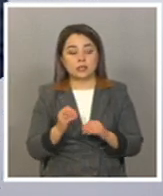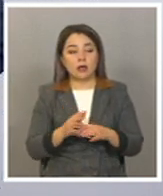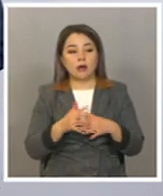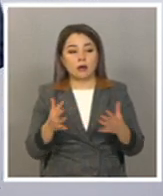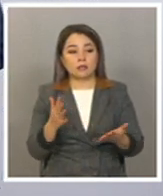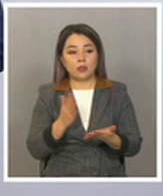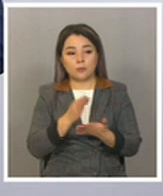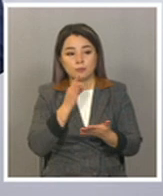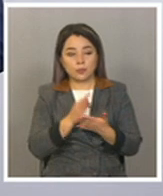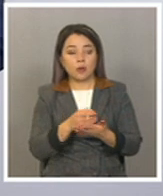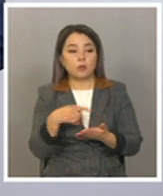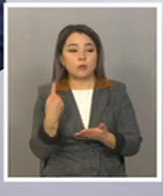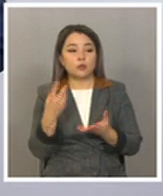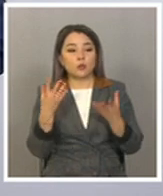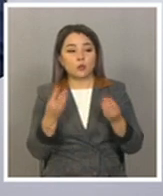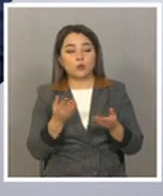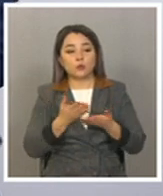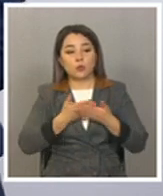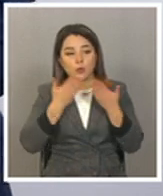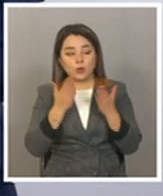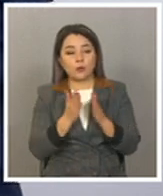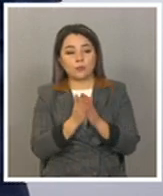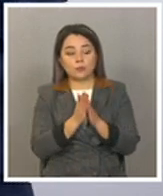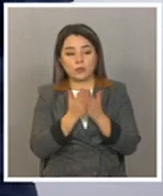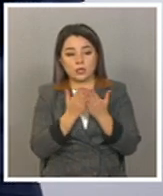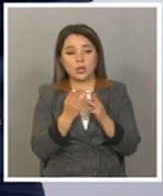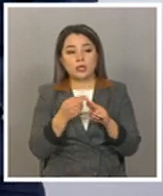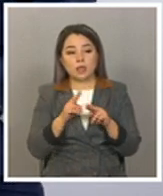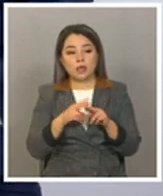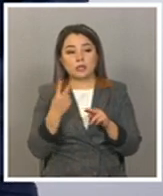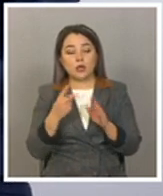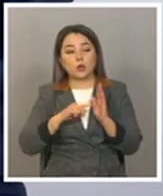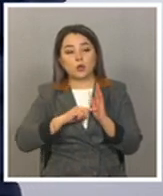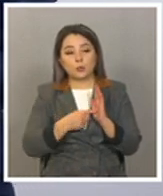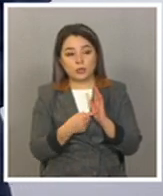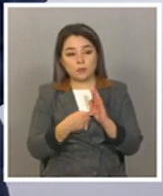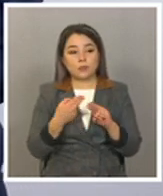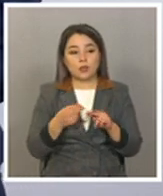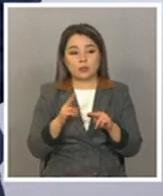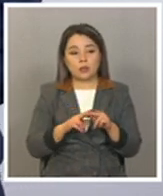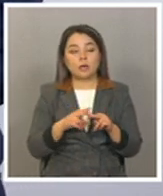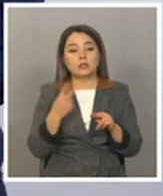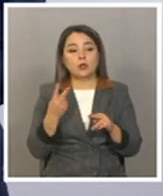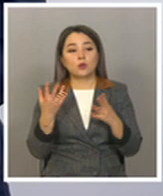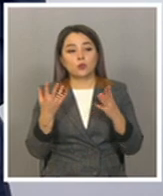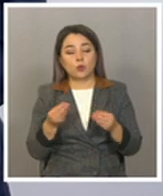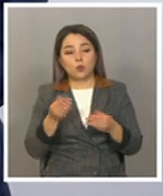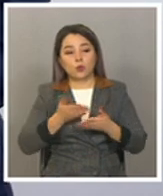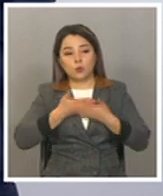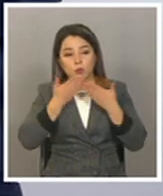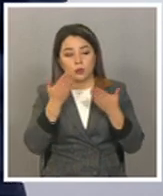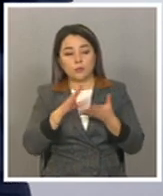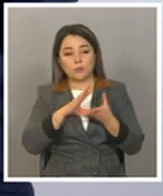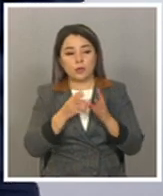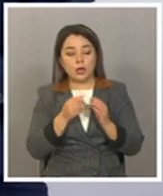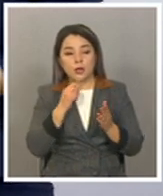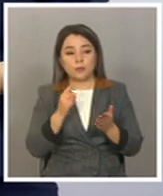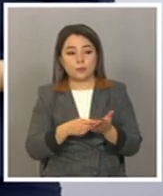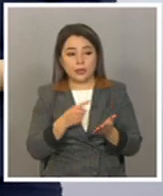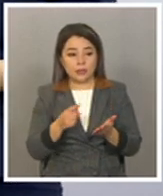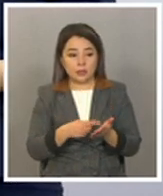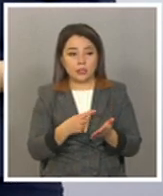демек бірінші күнге оқыған беттер санын 2-ге көбейтеміз. Сонда екінші күнге оқыған беттер саны